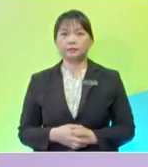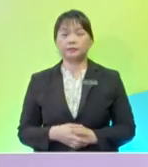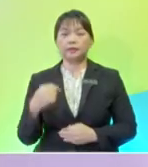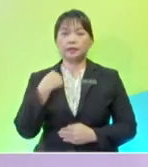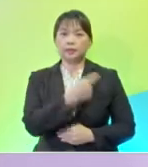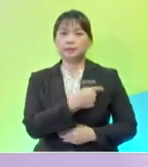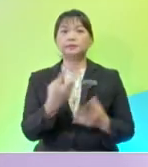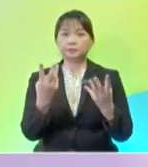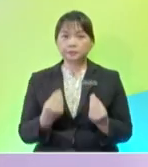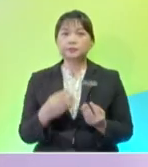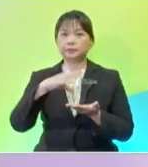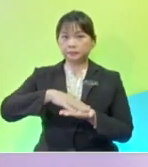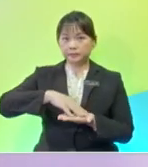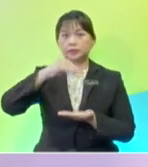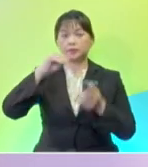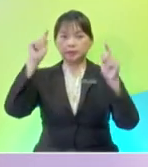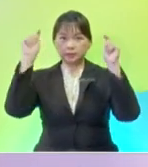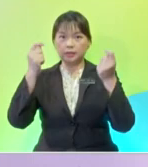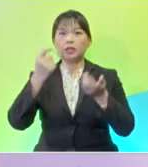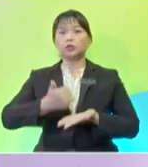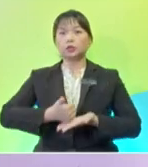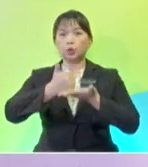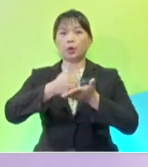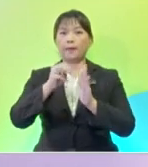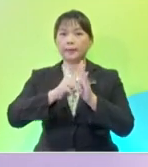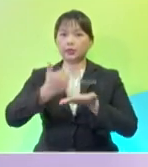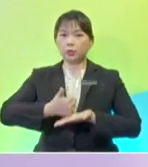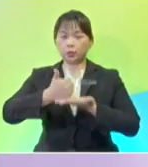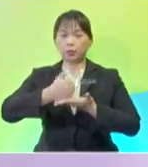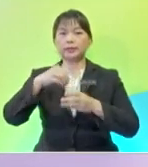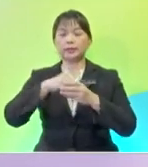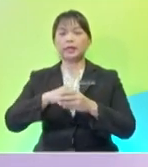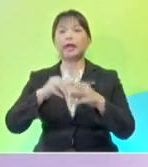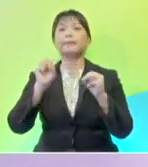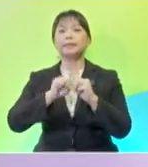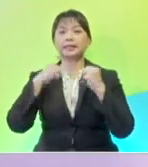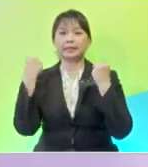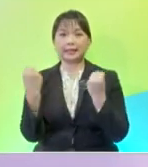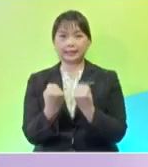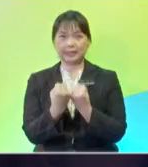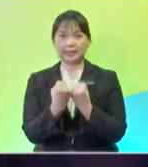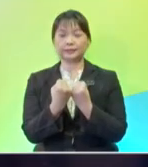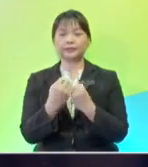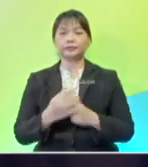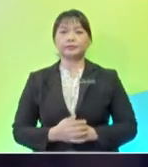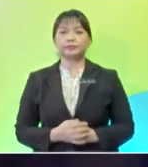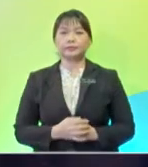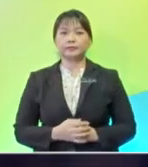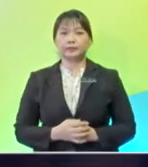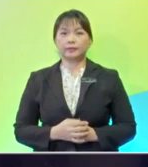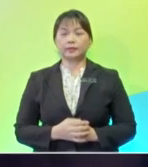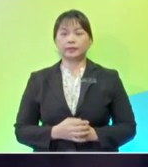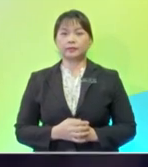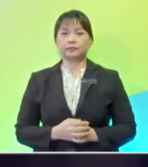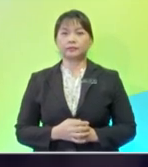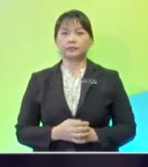nak belajar tajuk tolong menolong dalam masyarakat Oke sebab kalau kita tengok